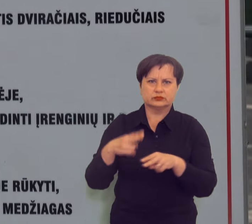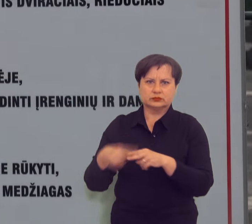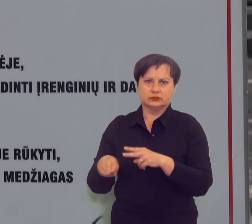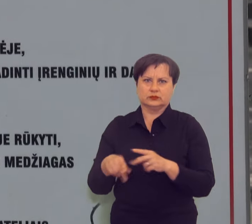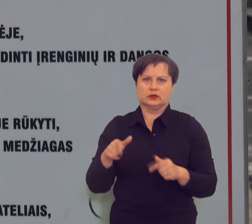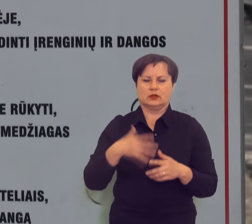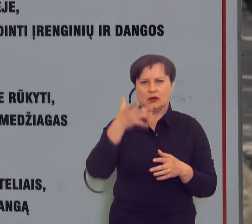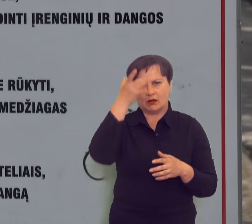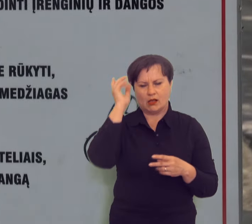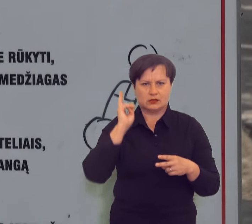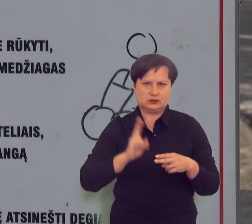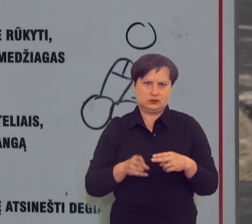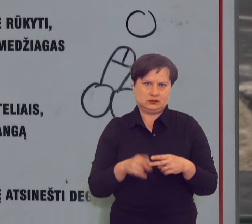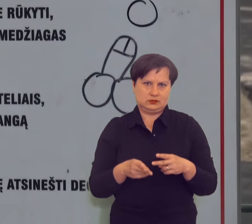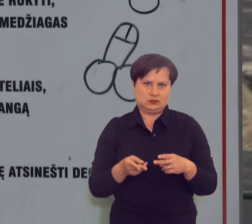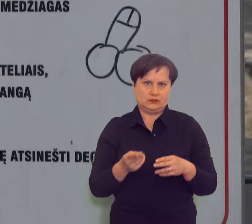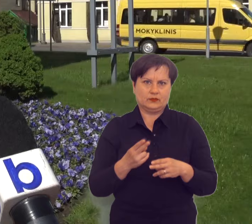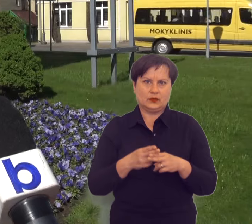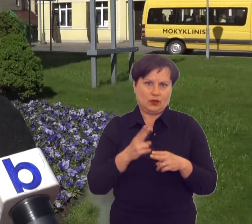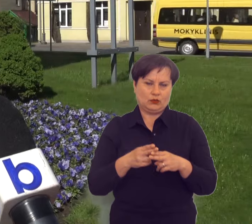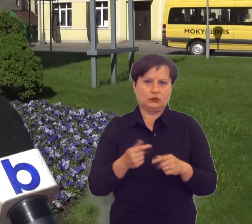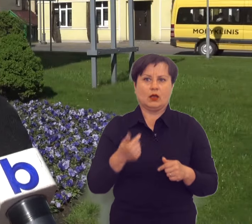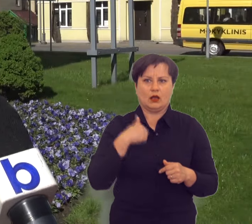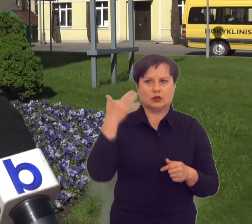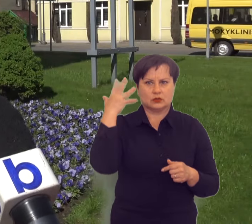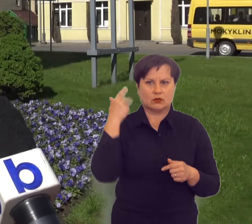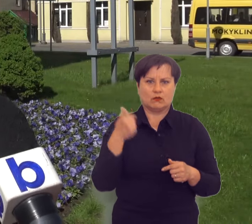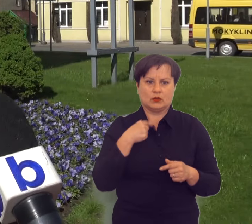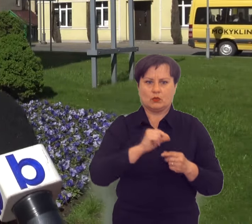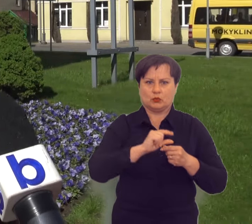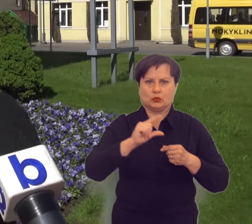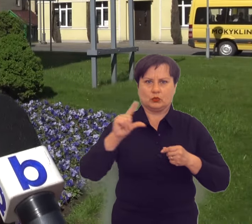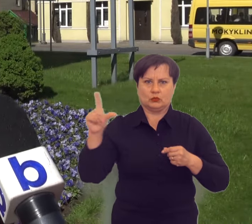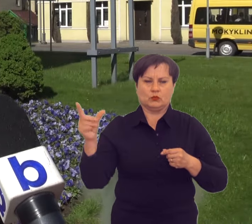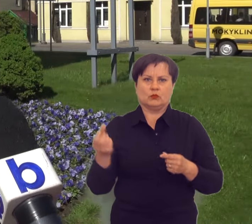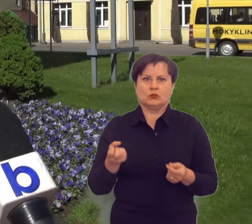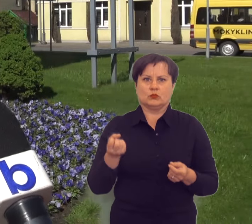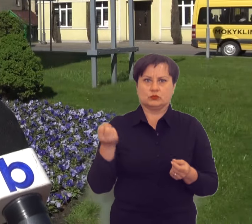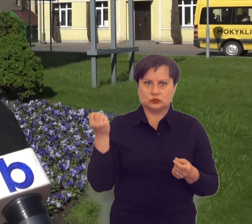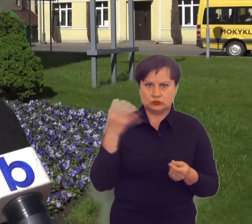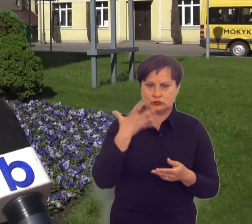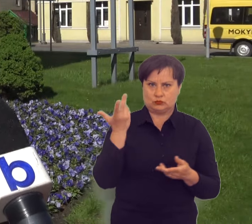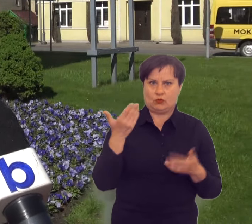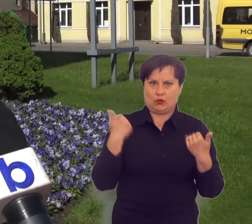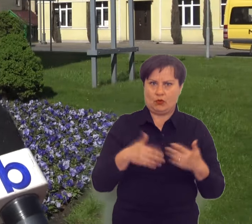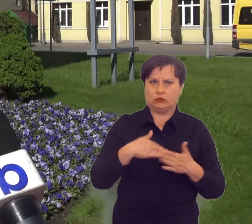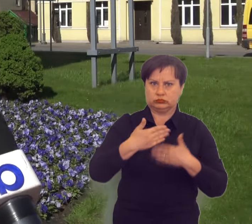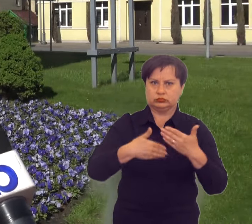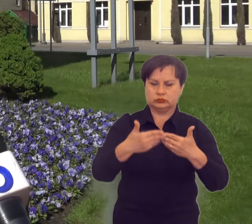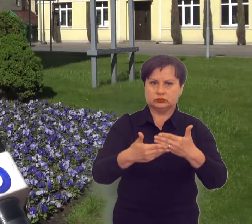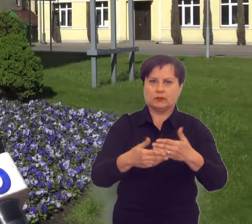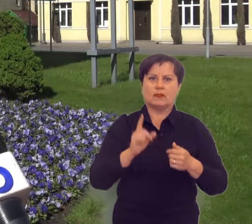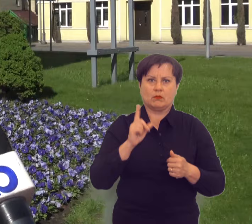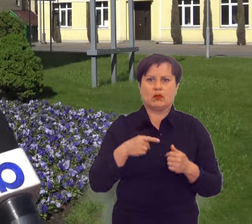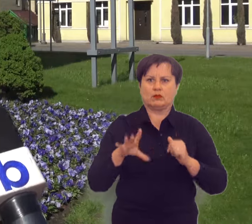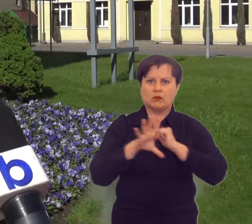galvos skausmu. Aš iš tikrųjų maniau, kad mes jau po truputį pradedam išmokti. Tačiau paskutinis įvykis, kuris